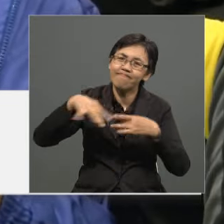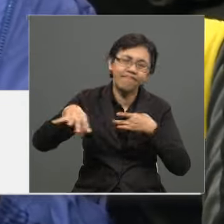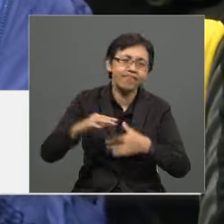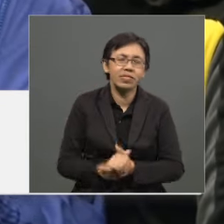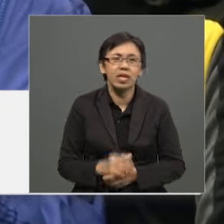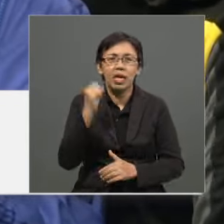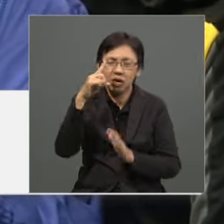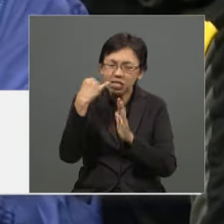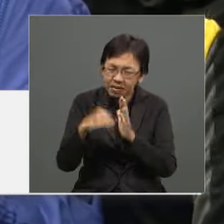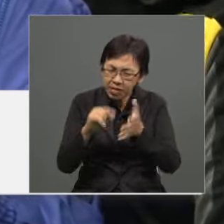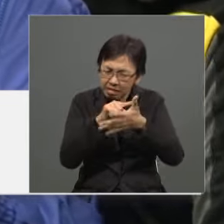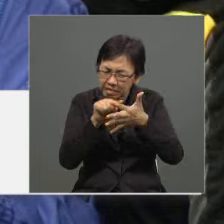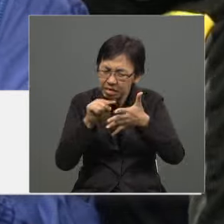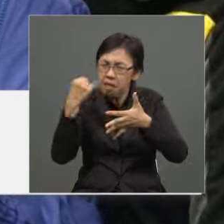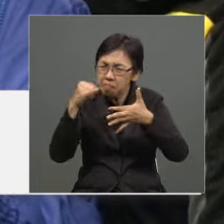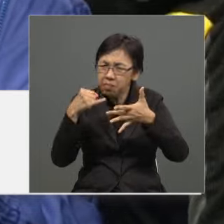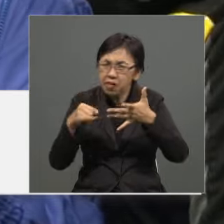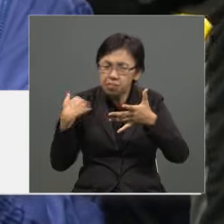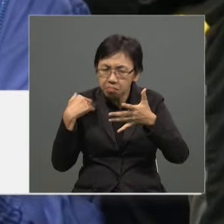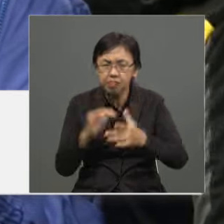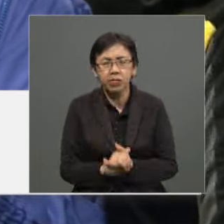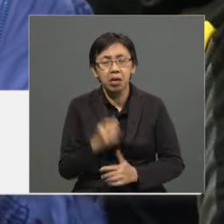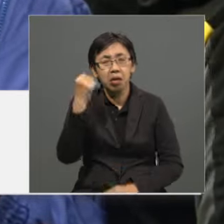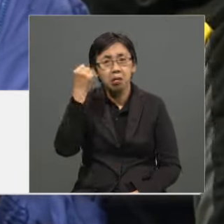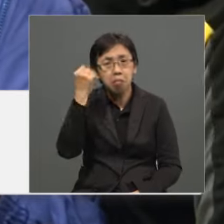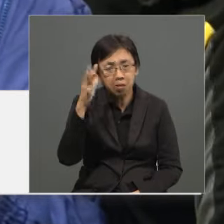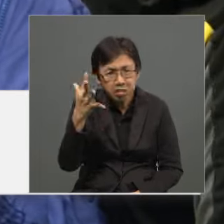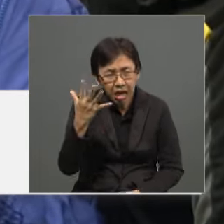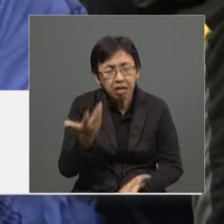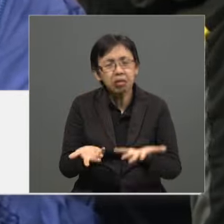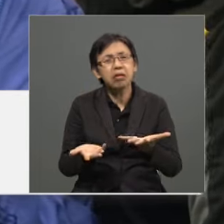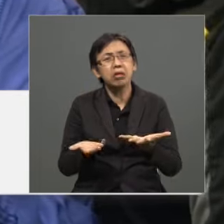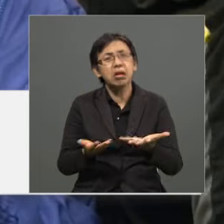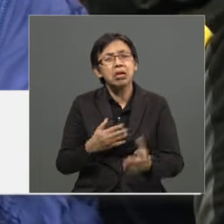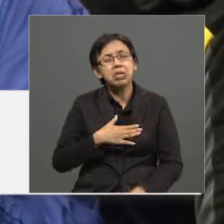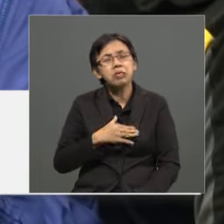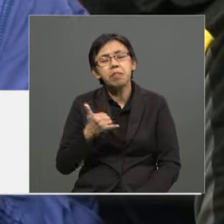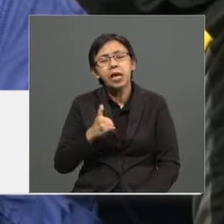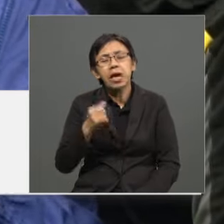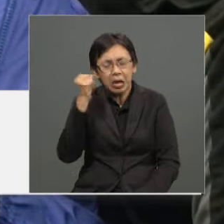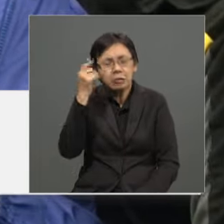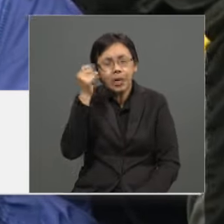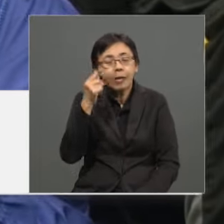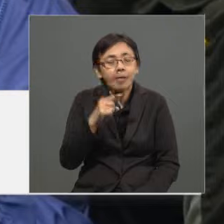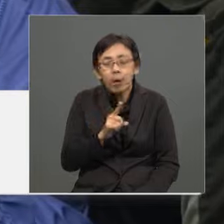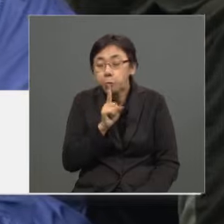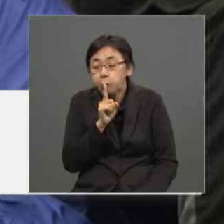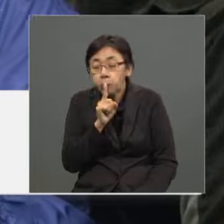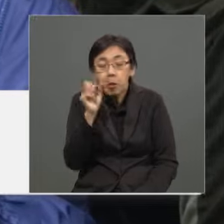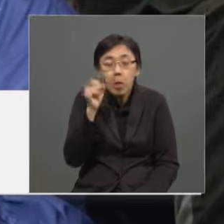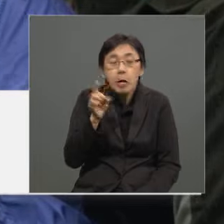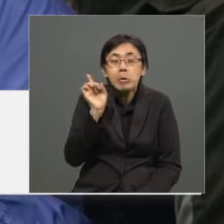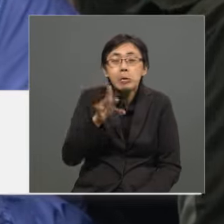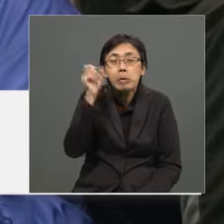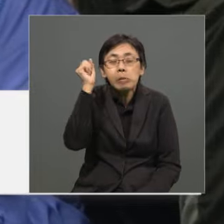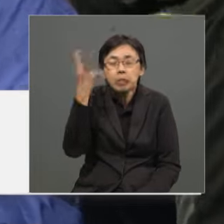ใจผิดอยู่หลายประเด็นจะไม่เข้าใจจริงๆหรือหรือแกล้งไม่เข้าใจก็ก็ไม่รู้ล่ะนะฮะเช่น